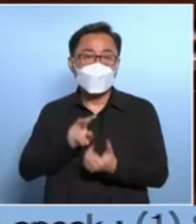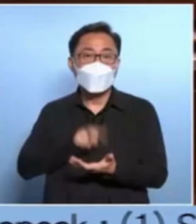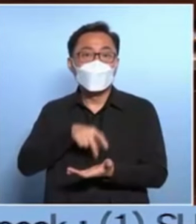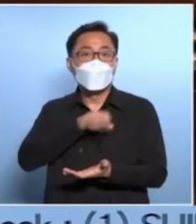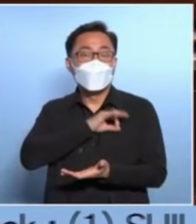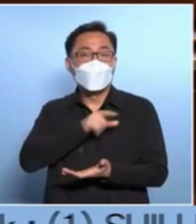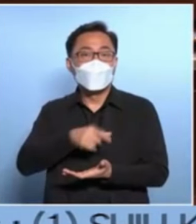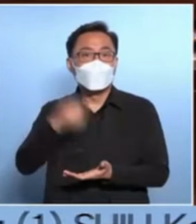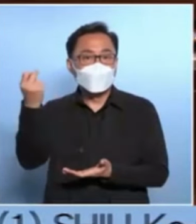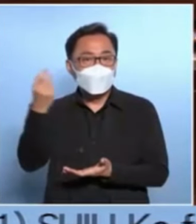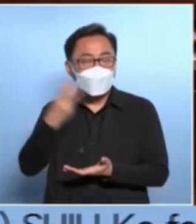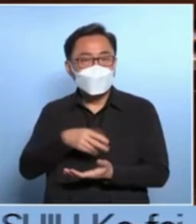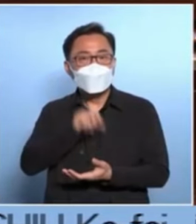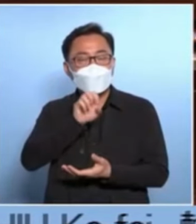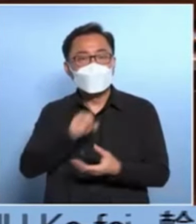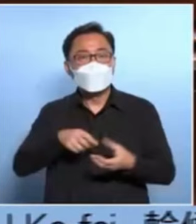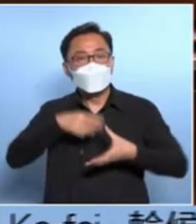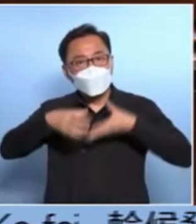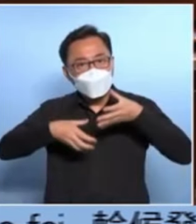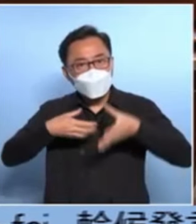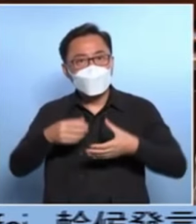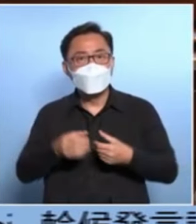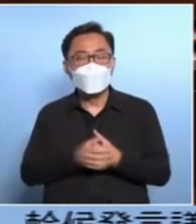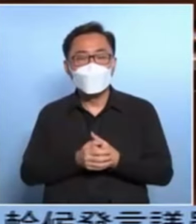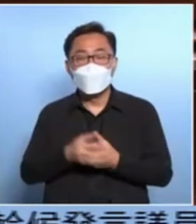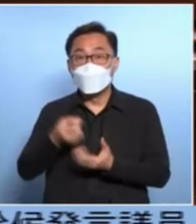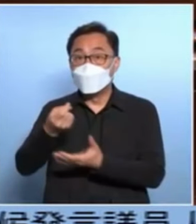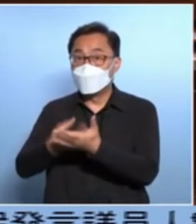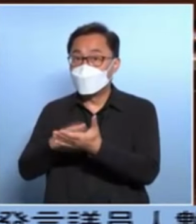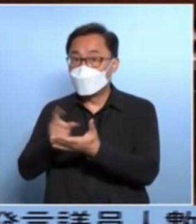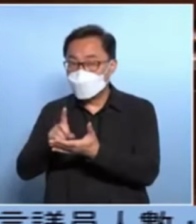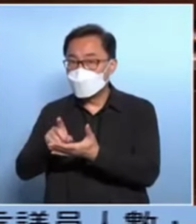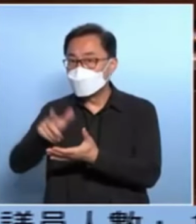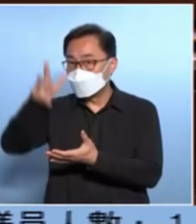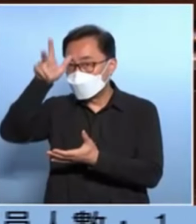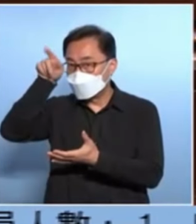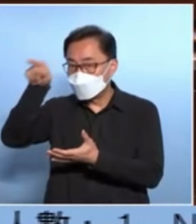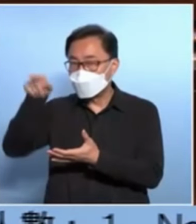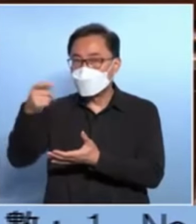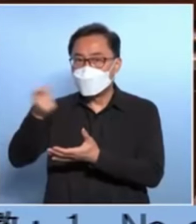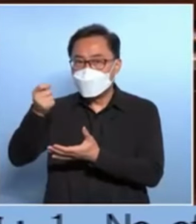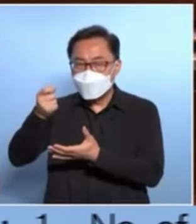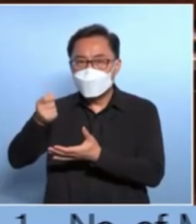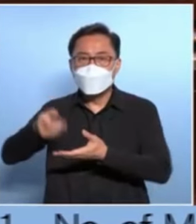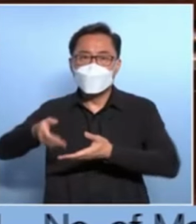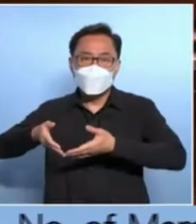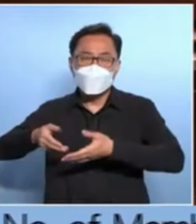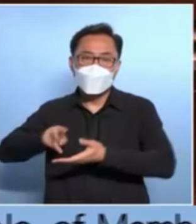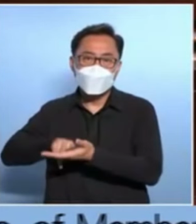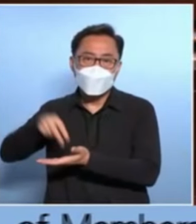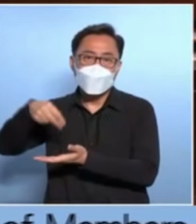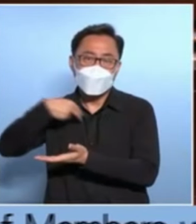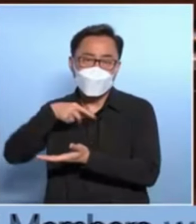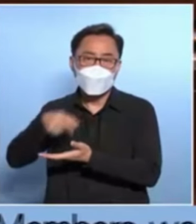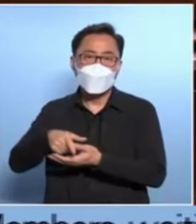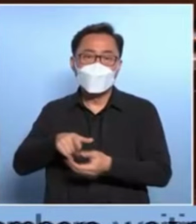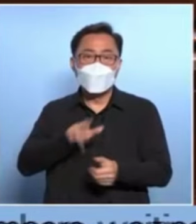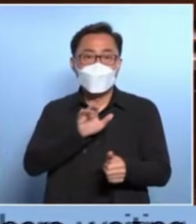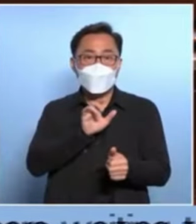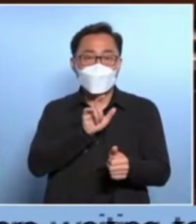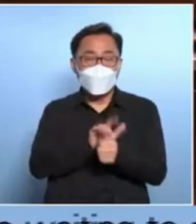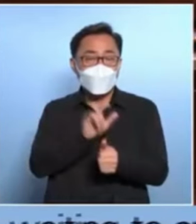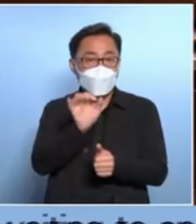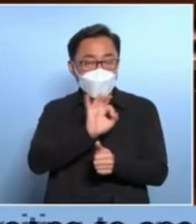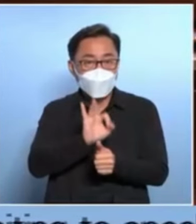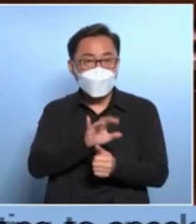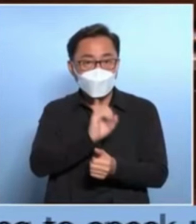出這個討論。其實有幾個法例呢，政府是真的應該盡快去做呢，去保護兒童的，包括沒有保護罪、